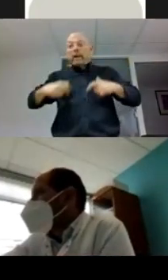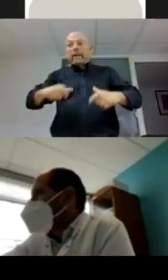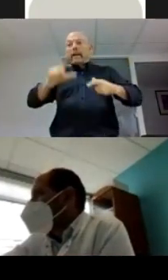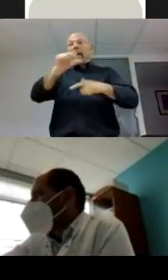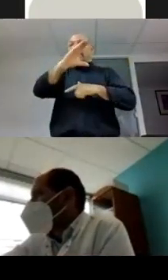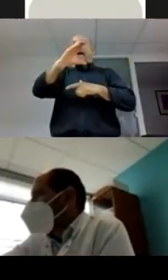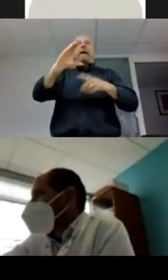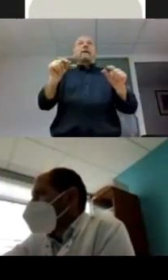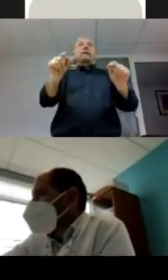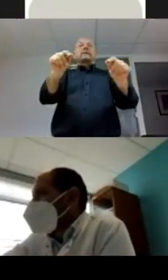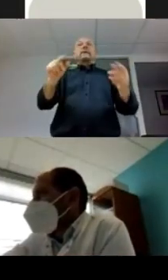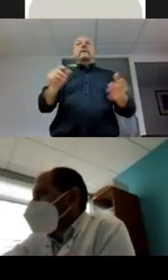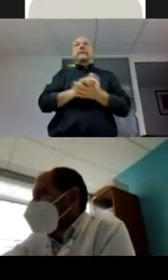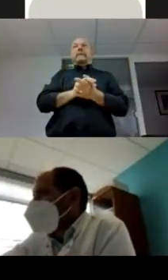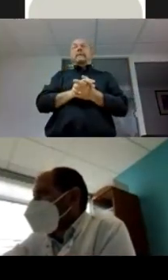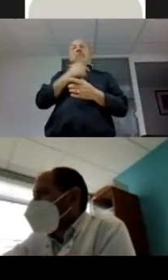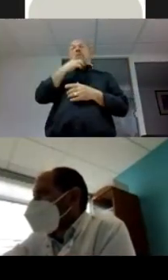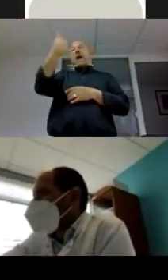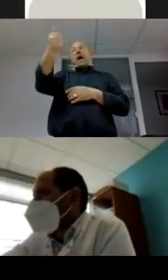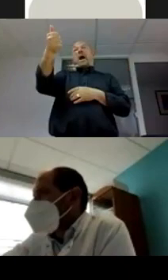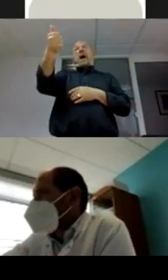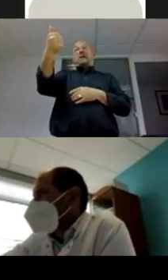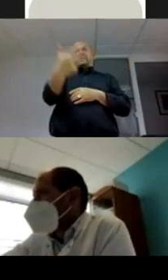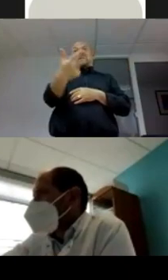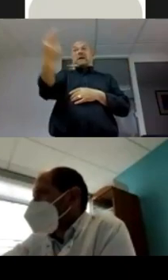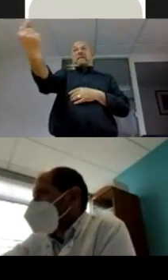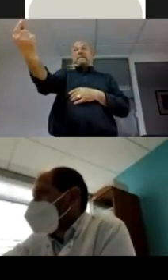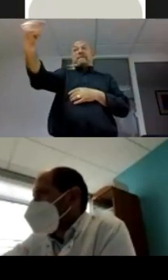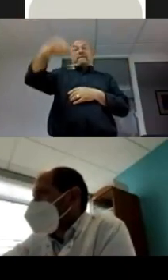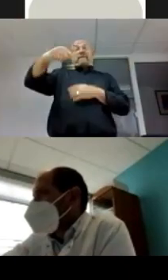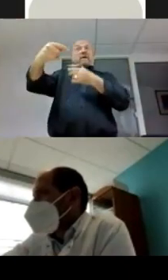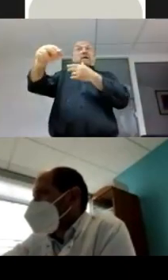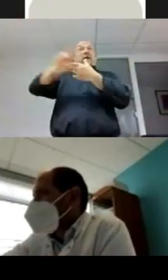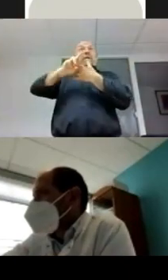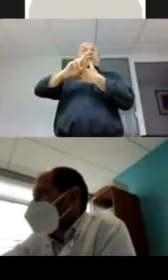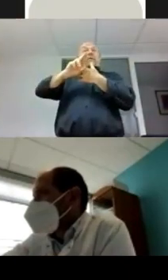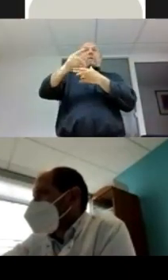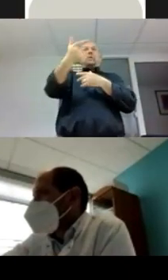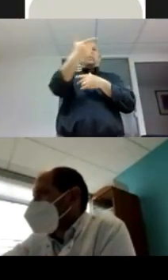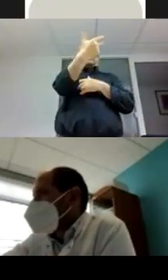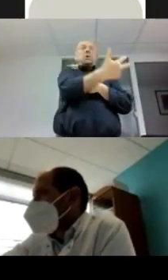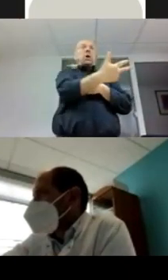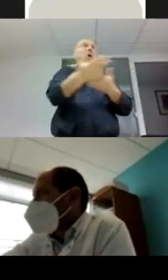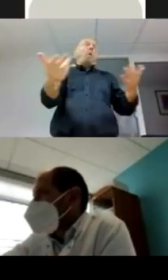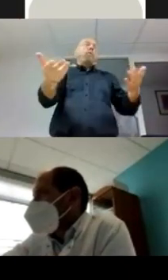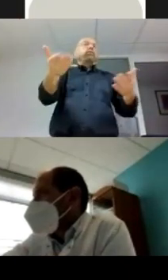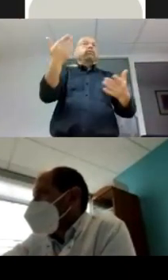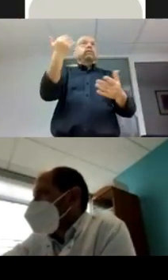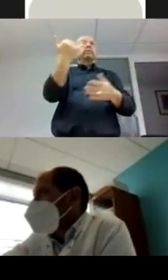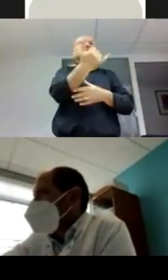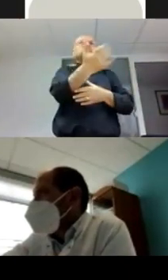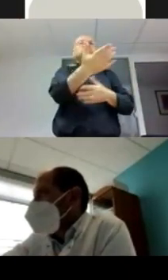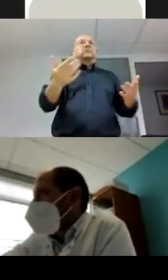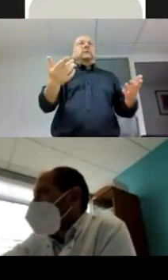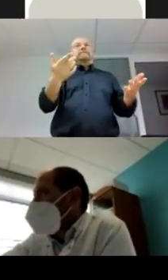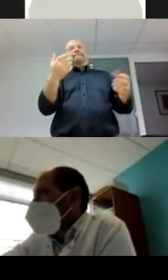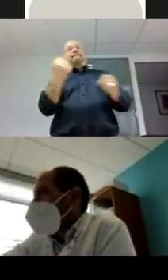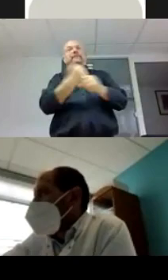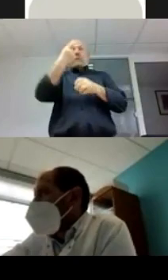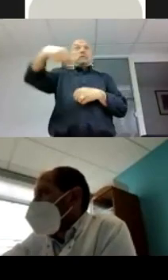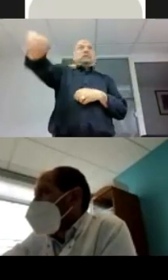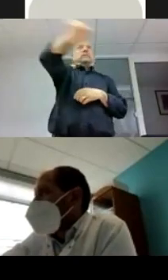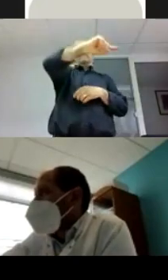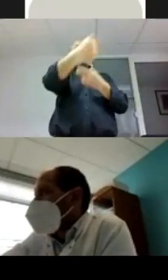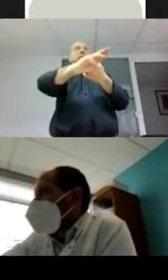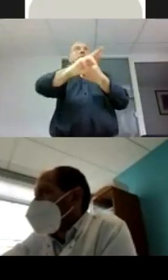amener les personnes à participer davantage, parce que, comme on l'a vu tout à l'heure, on a à peine une personne sur 3 qui participe à